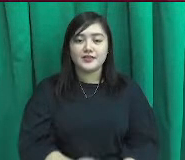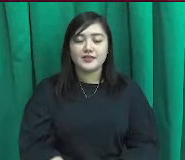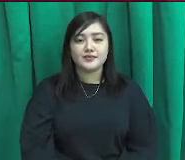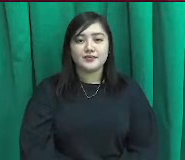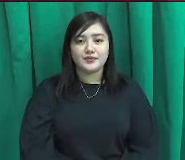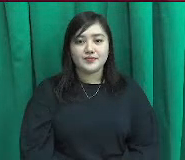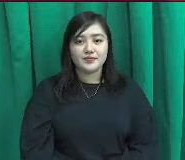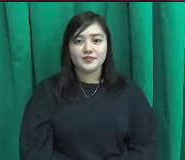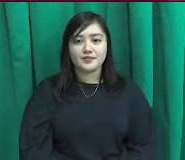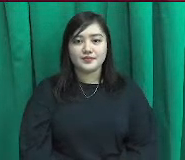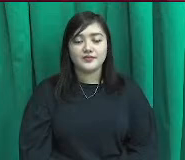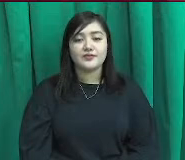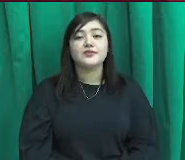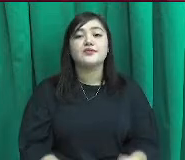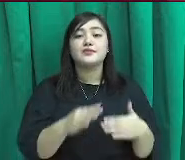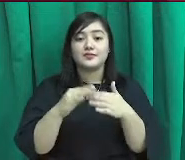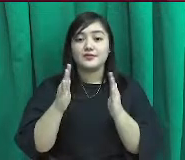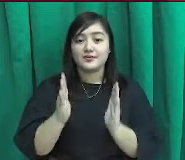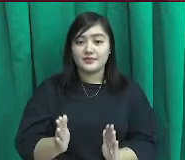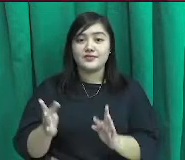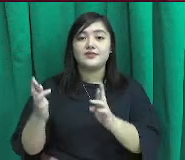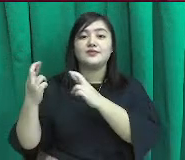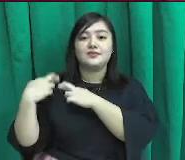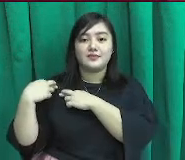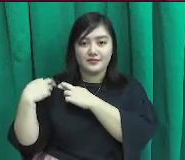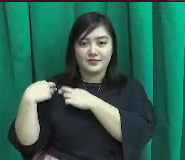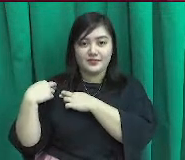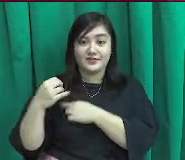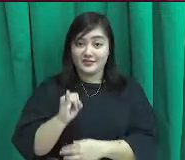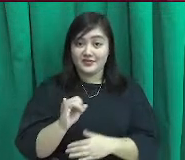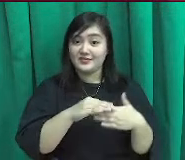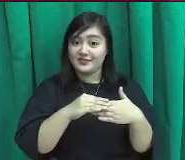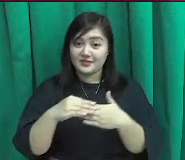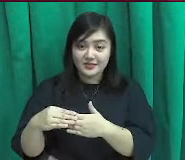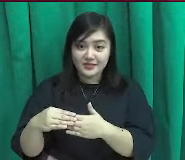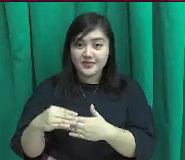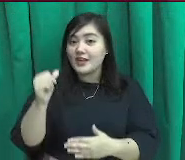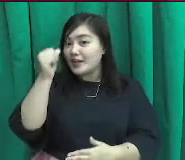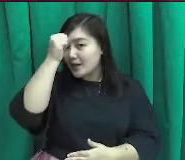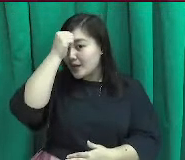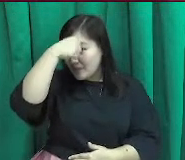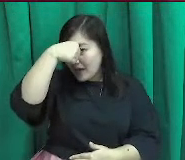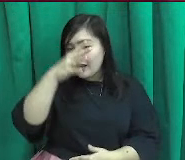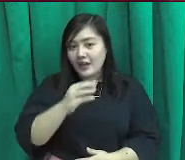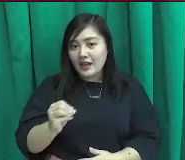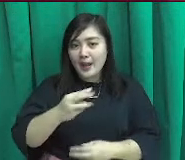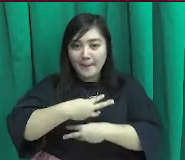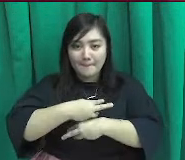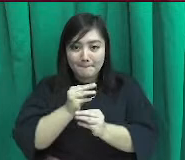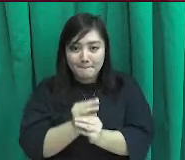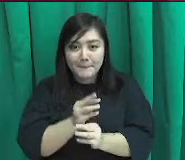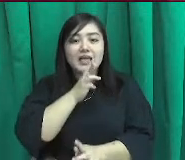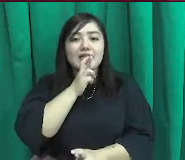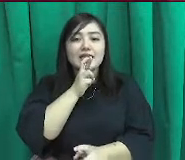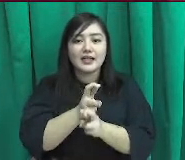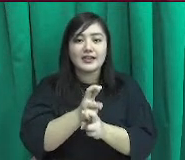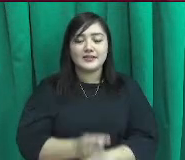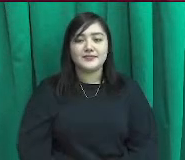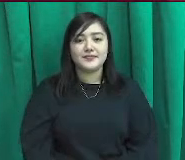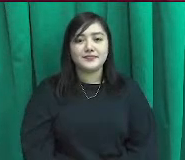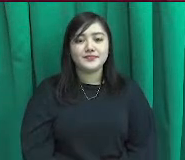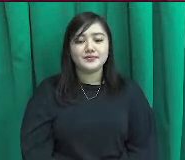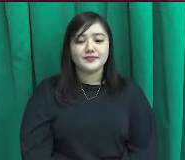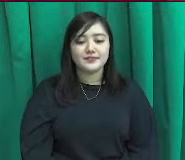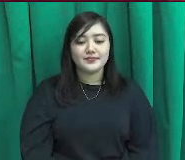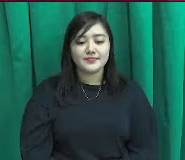papel ng leader? Manguna at mag-correct at magpaalala. Yes. You see? You see, hindi pa pwedeng mawala po yan. Katulad ng ginagawa